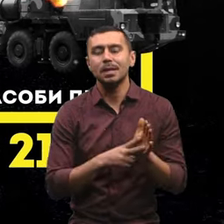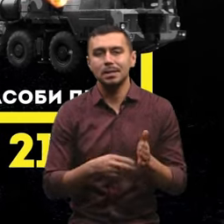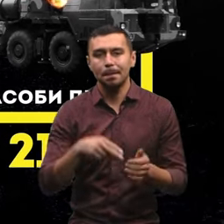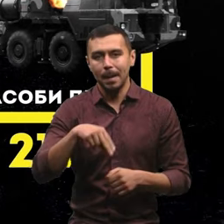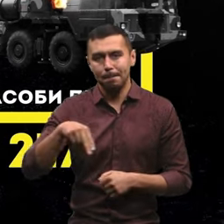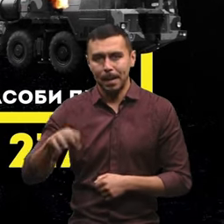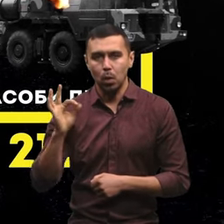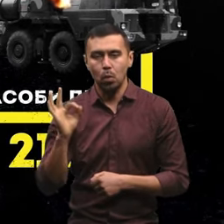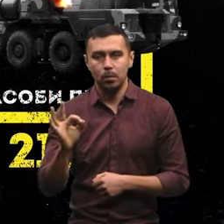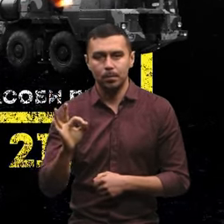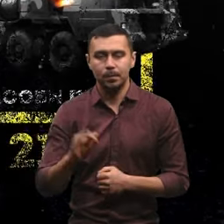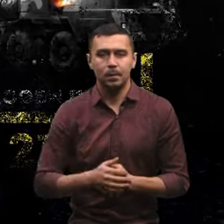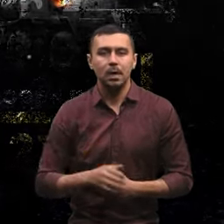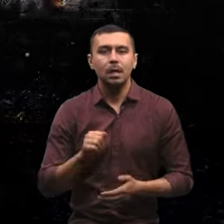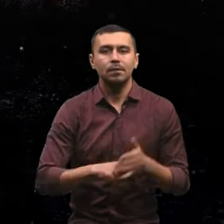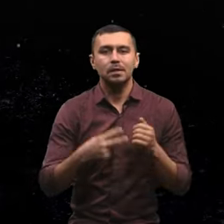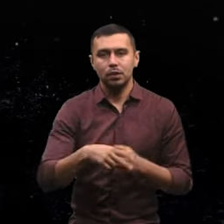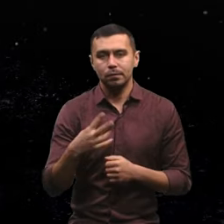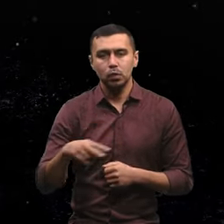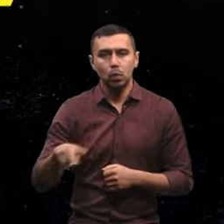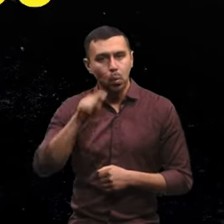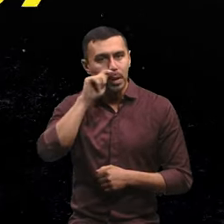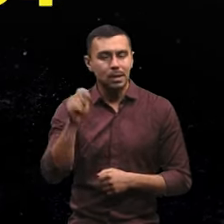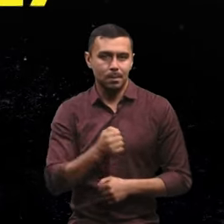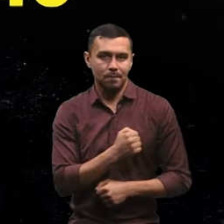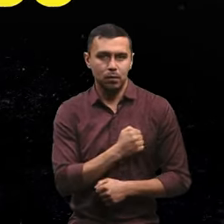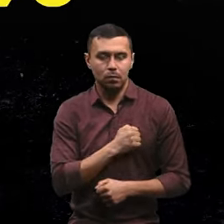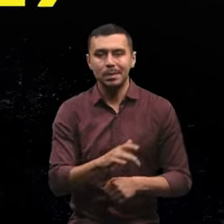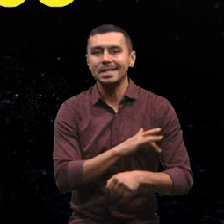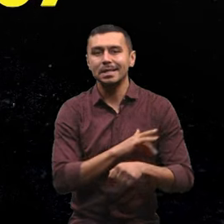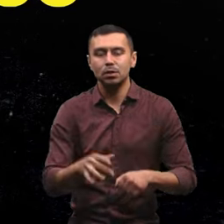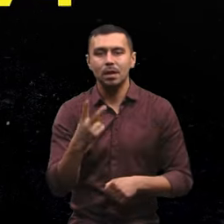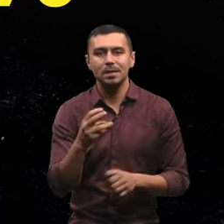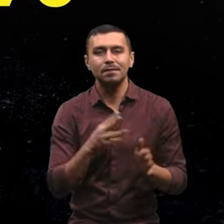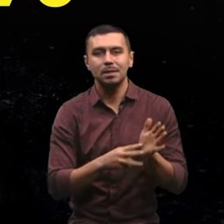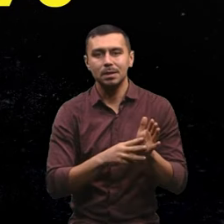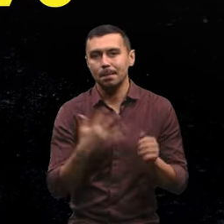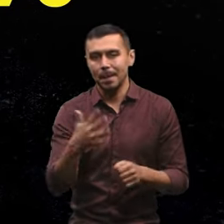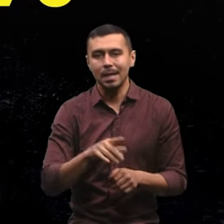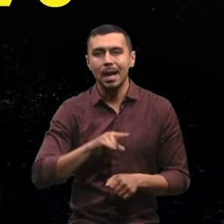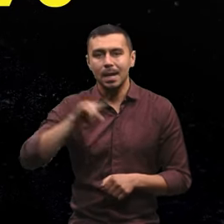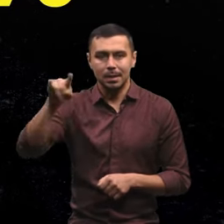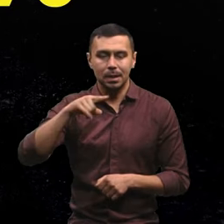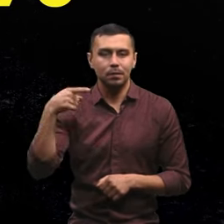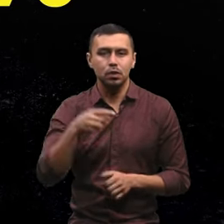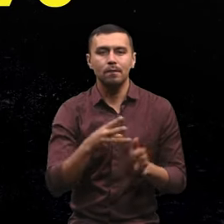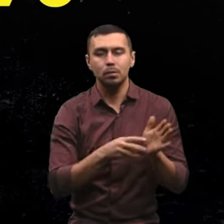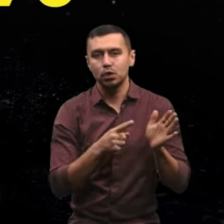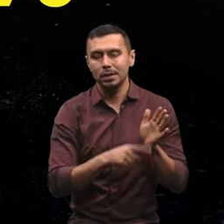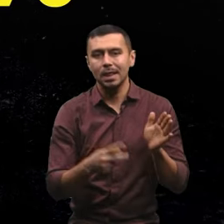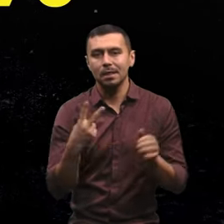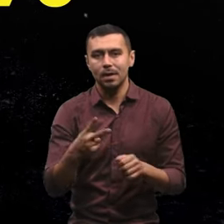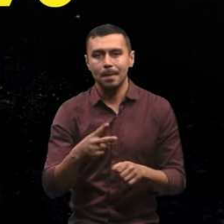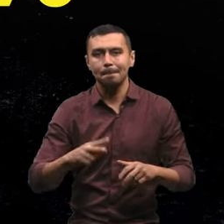засобів протиповітряної оборони. Від 24 лютого українськими військовими знищено 285 літаків,